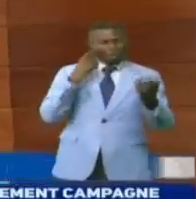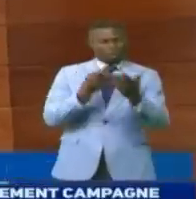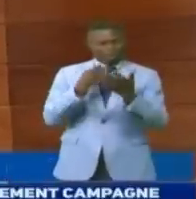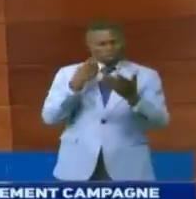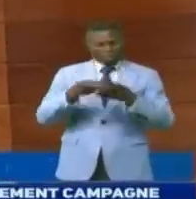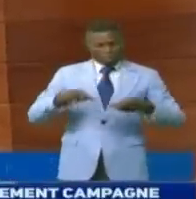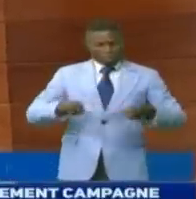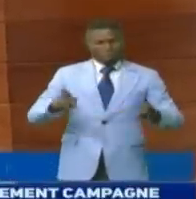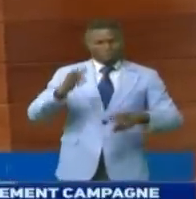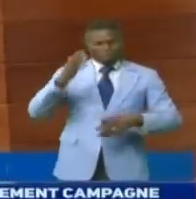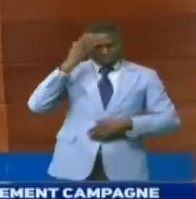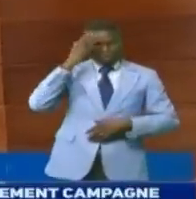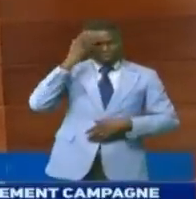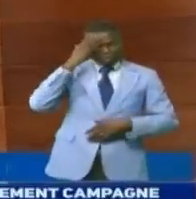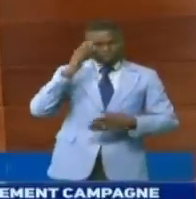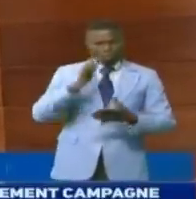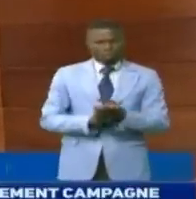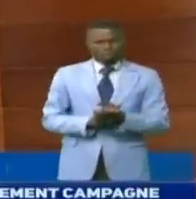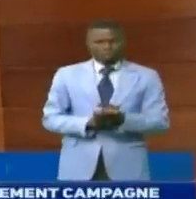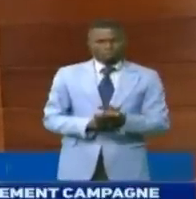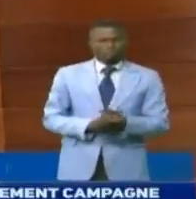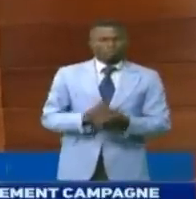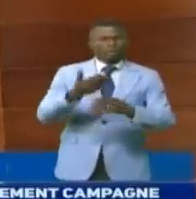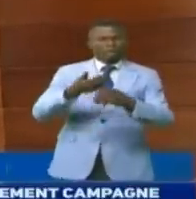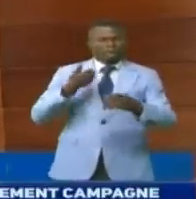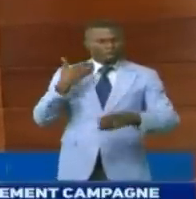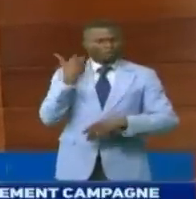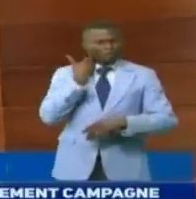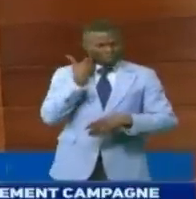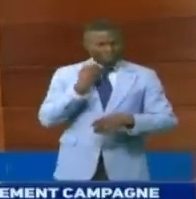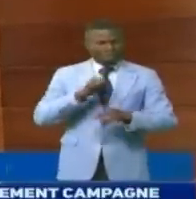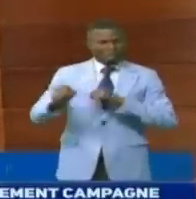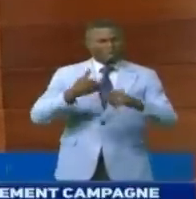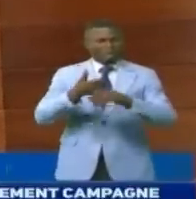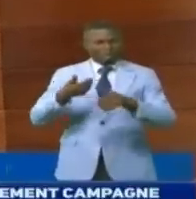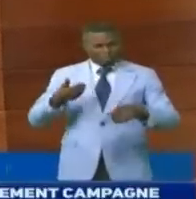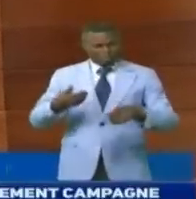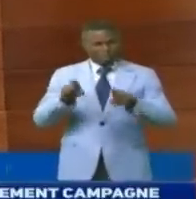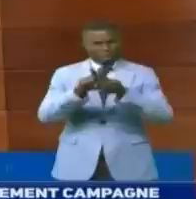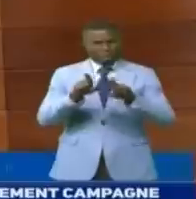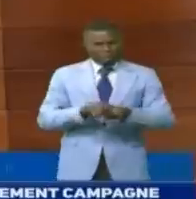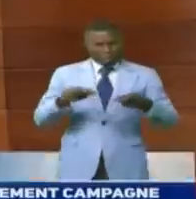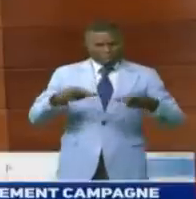permet qu'on puisse détecter précocement la maladie et cela aussi